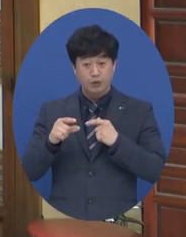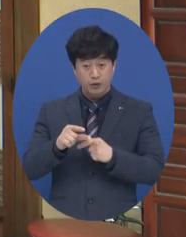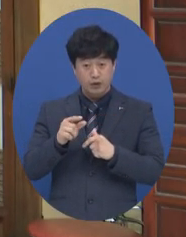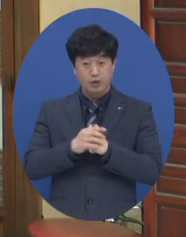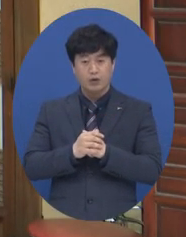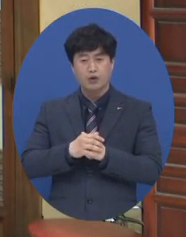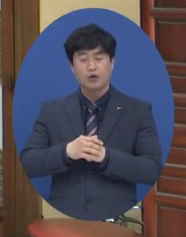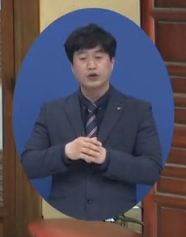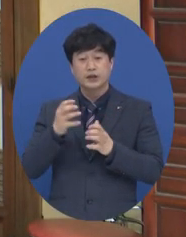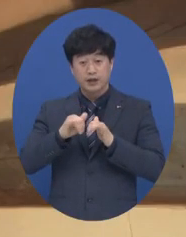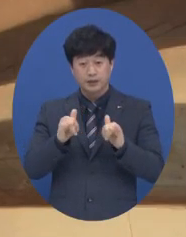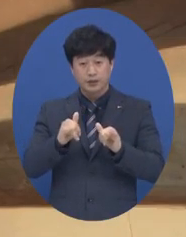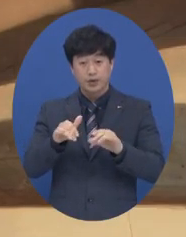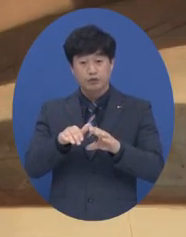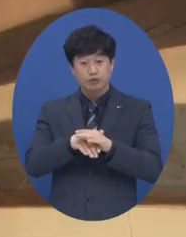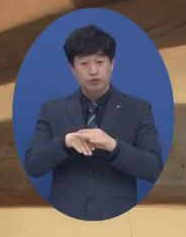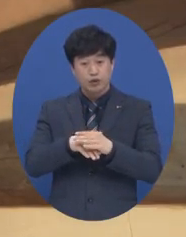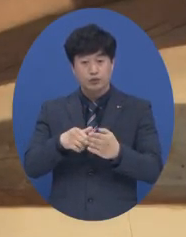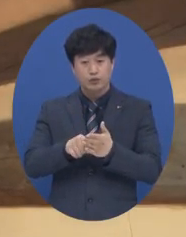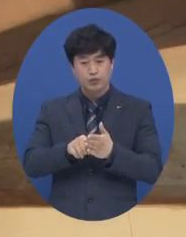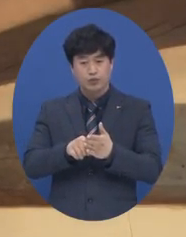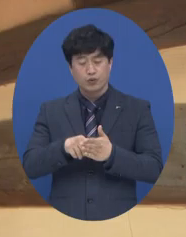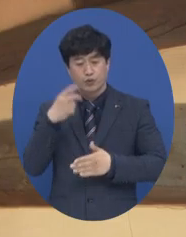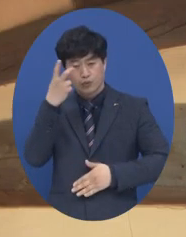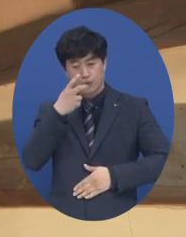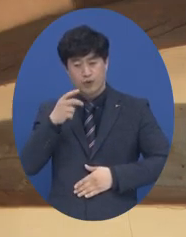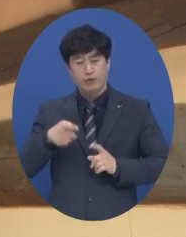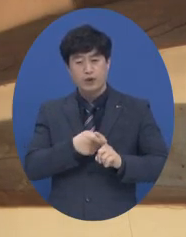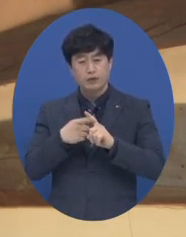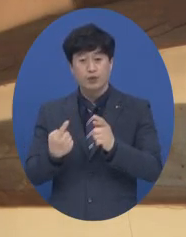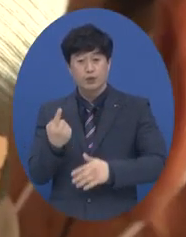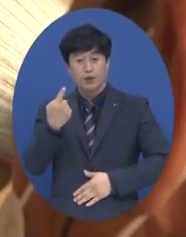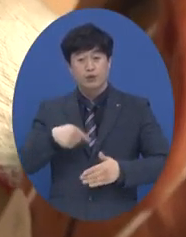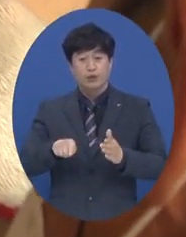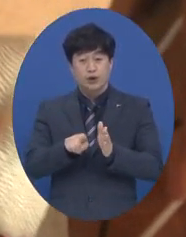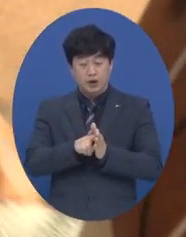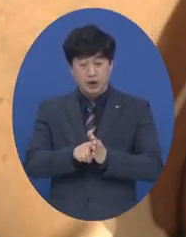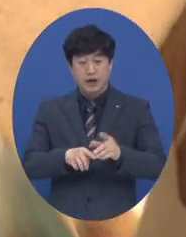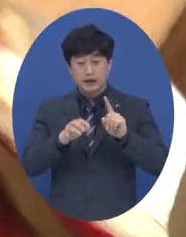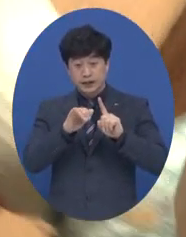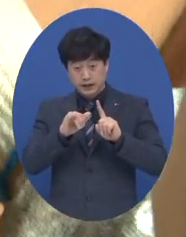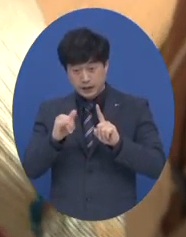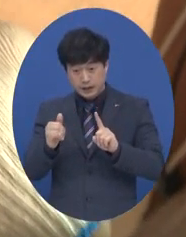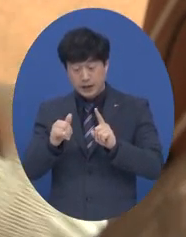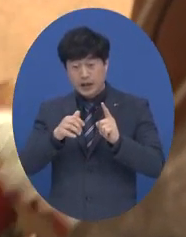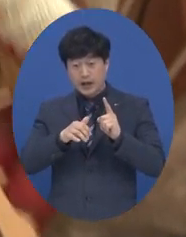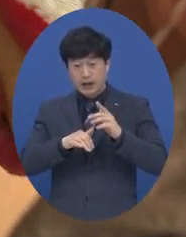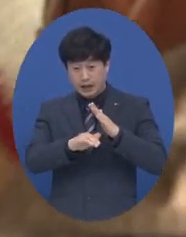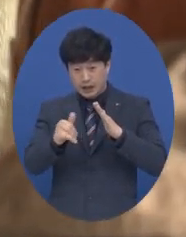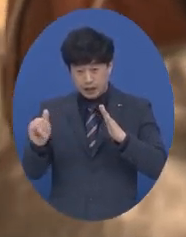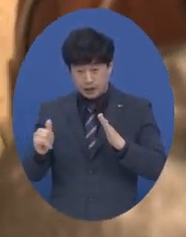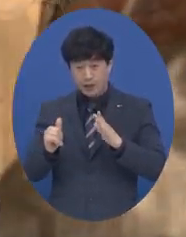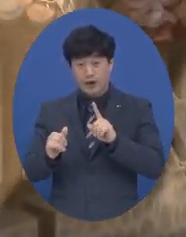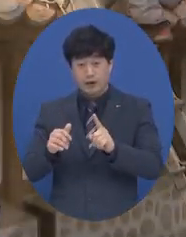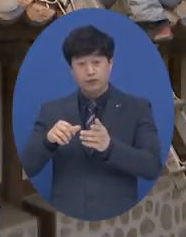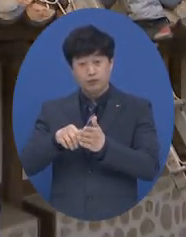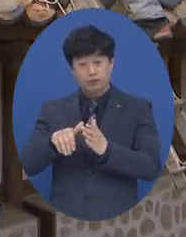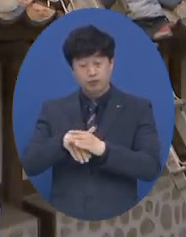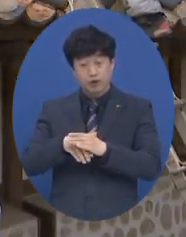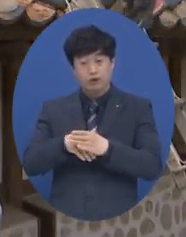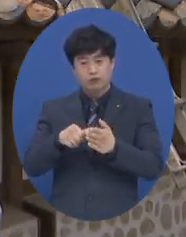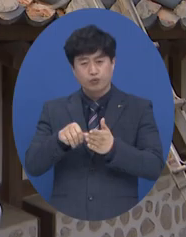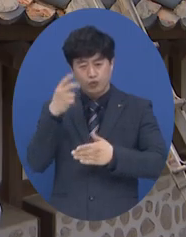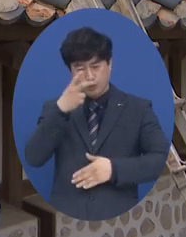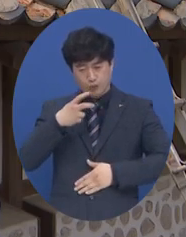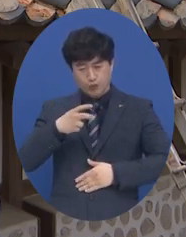문화재 돌봄 에 대한 관심을 높이기 위한 한 가족 한 문화재 2년 매끼 프로그램도 운영합니다 경기